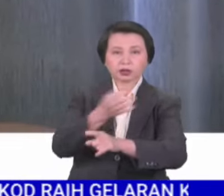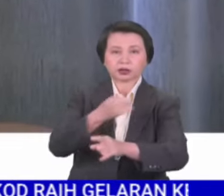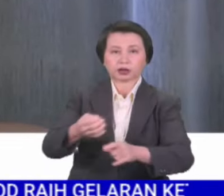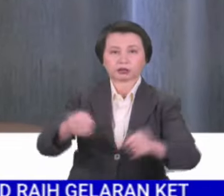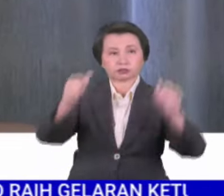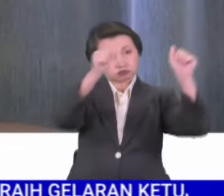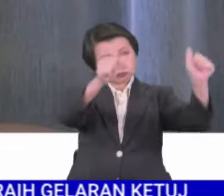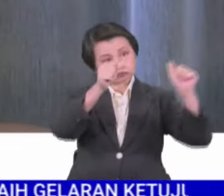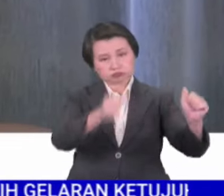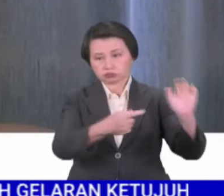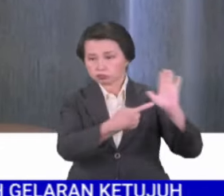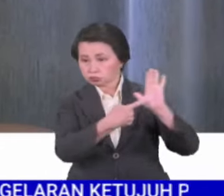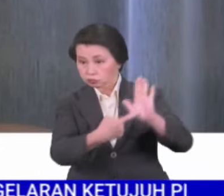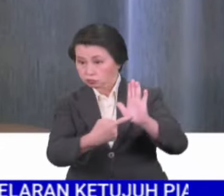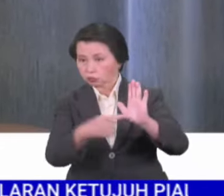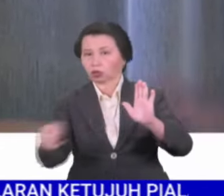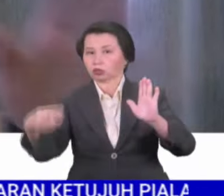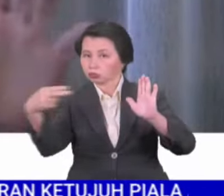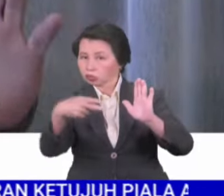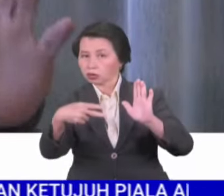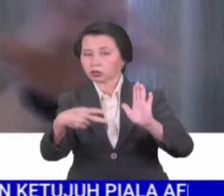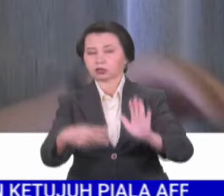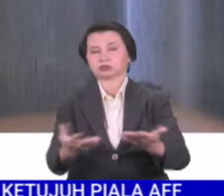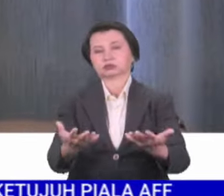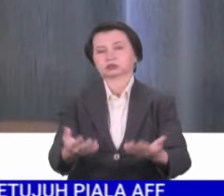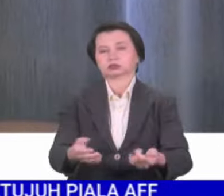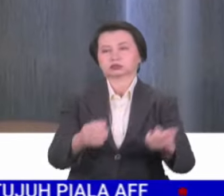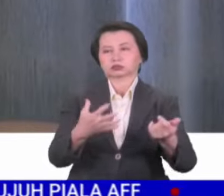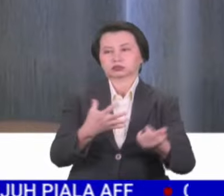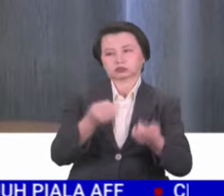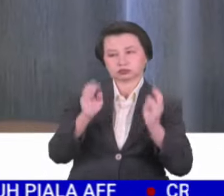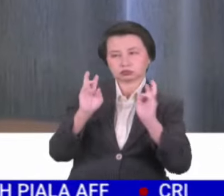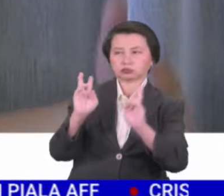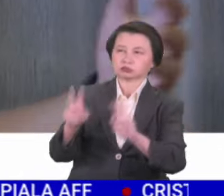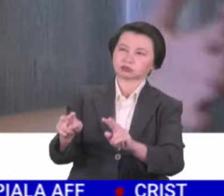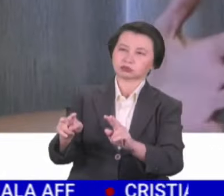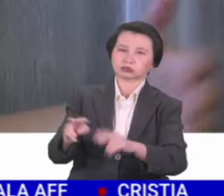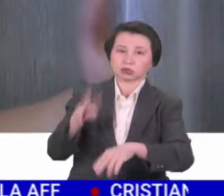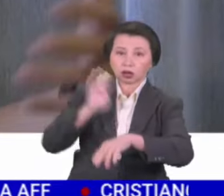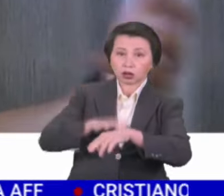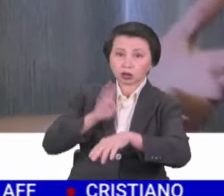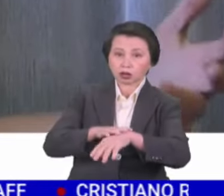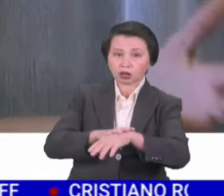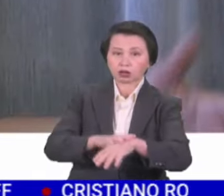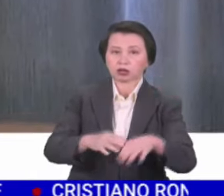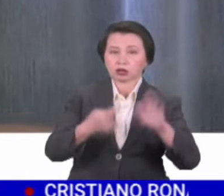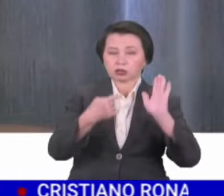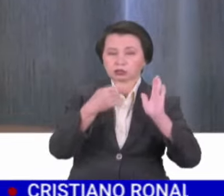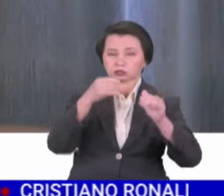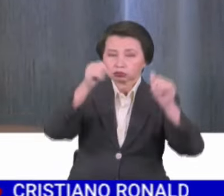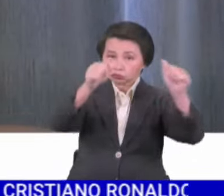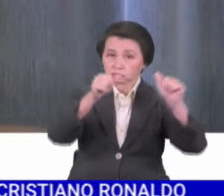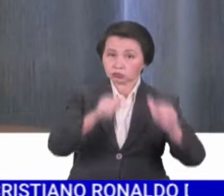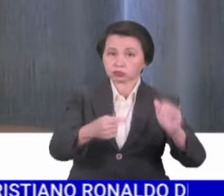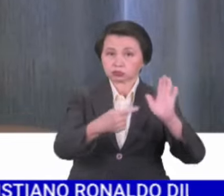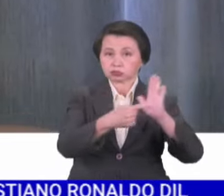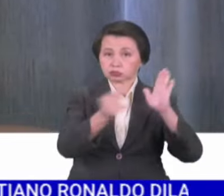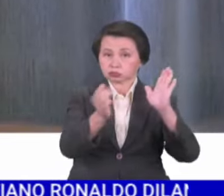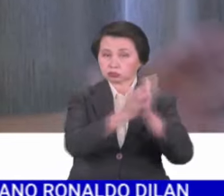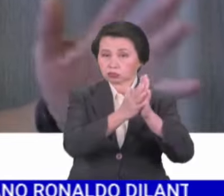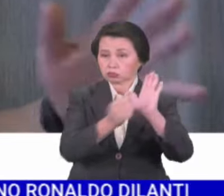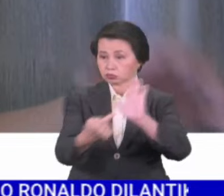notif-notis tersebut dan melihat kepada amaran notice yang dikeluarkan